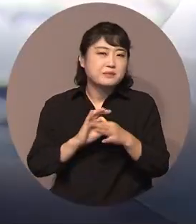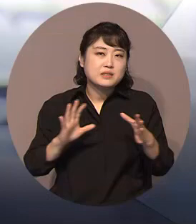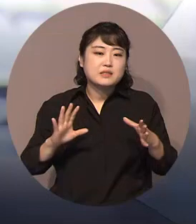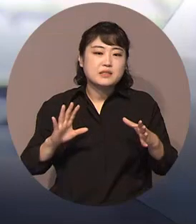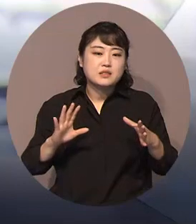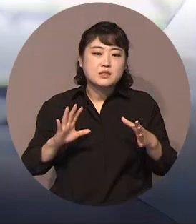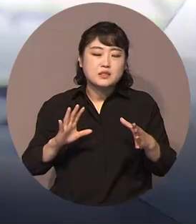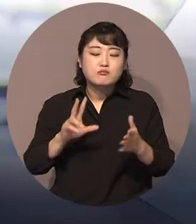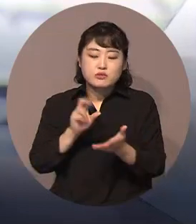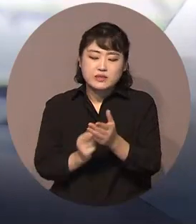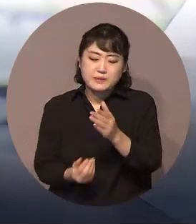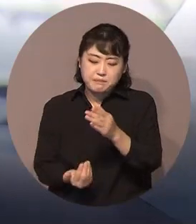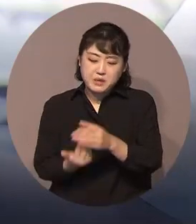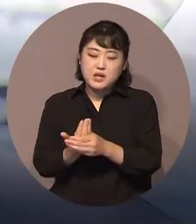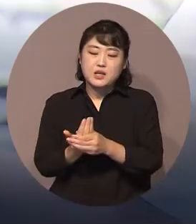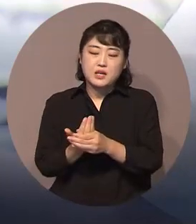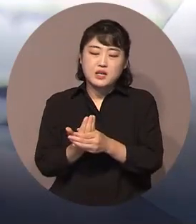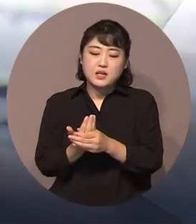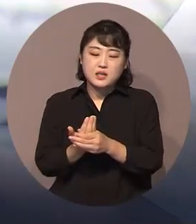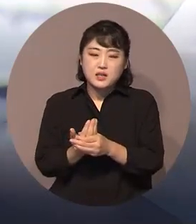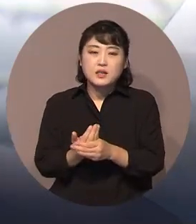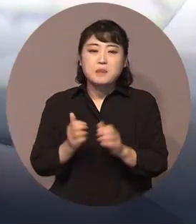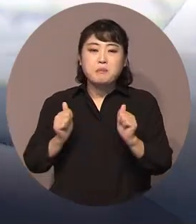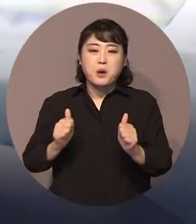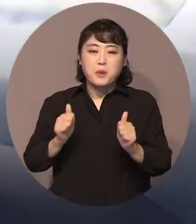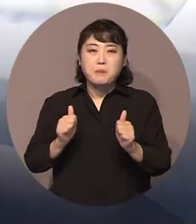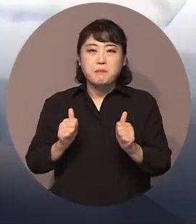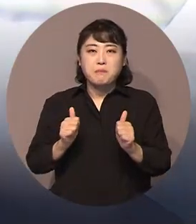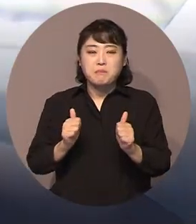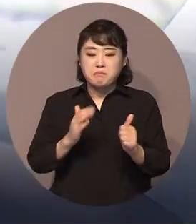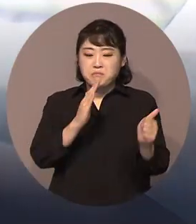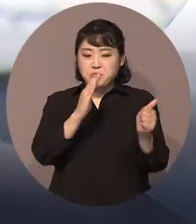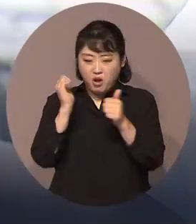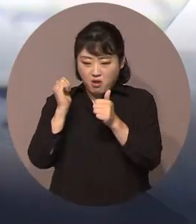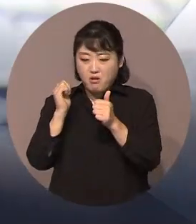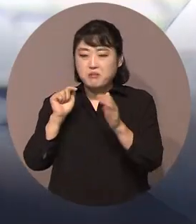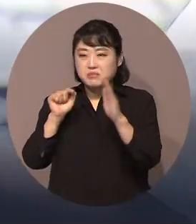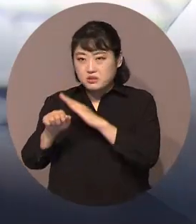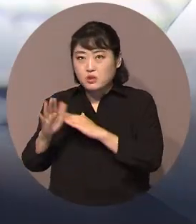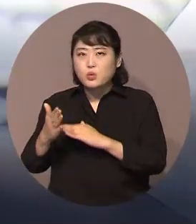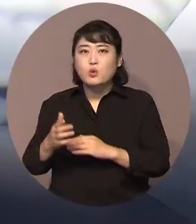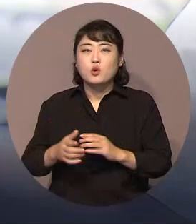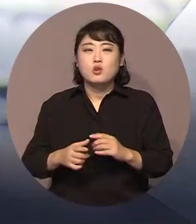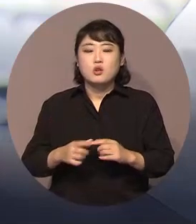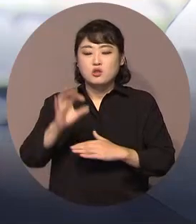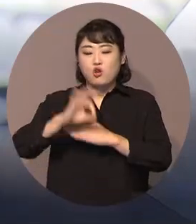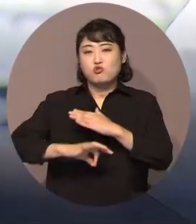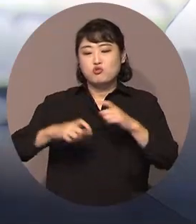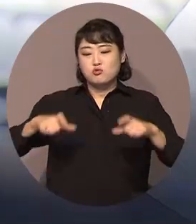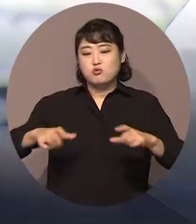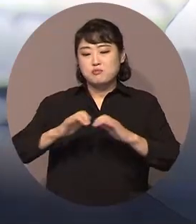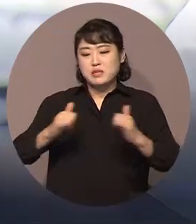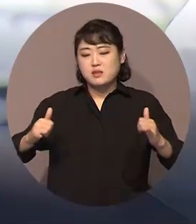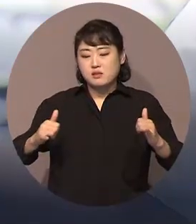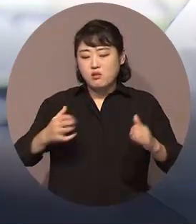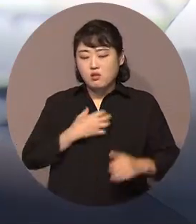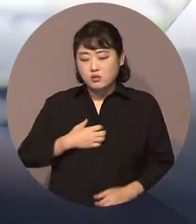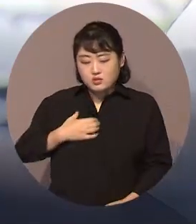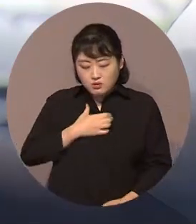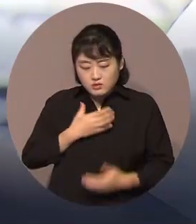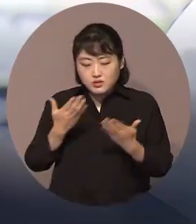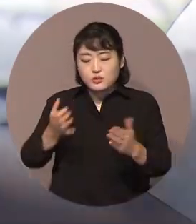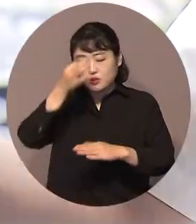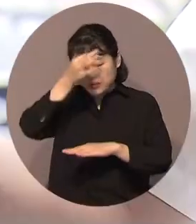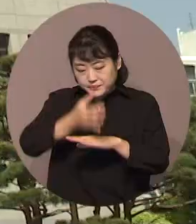우리를 익혀게 돼서 법정에 출두하게 됐고 또 국민 여러분께 걱정 끼쳐드려서